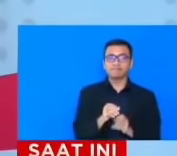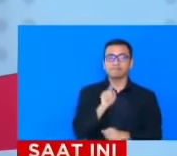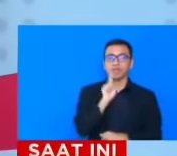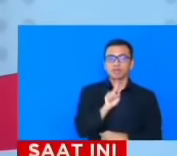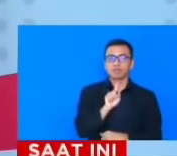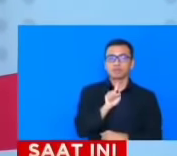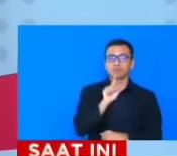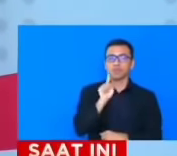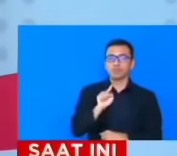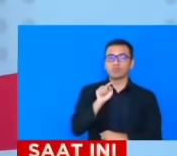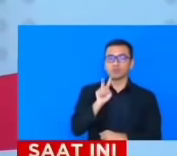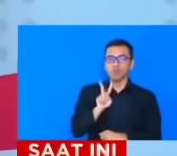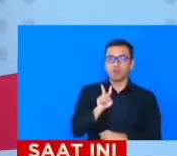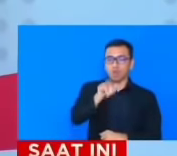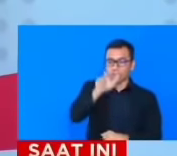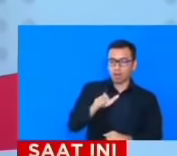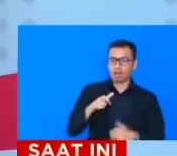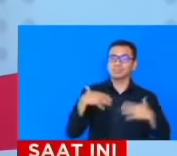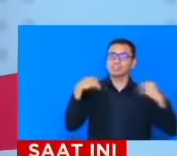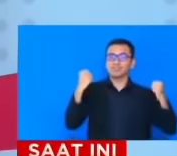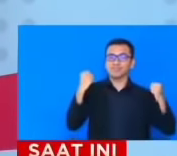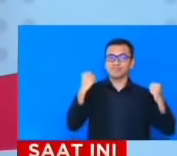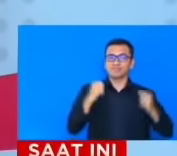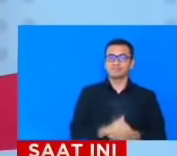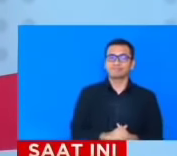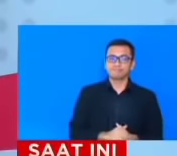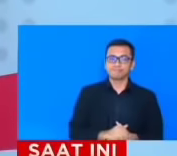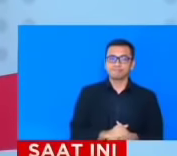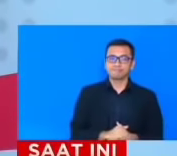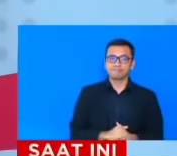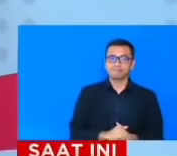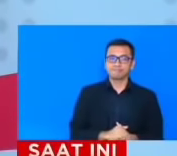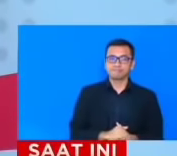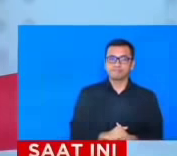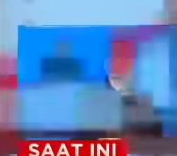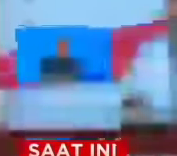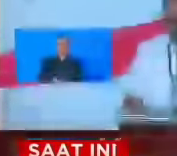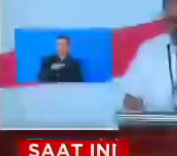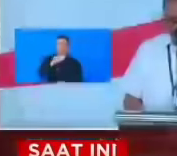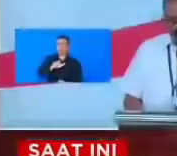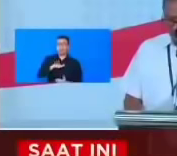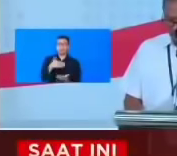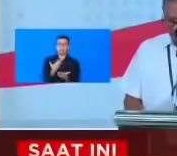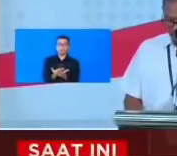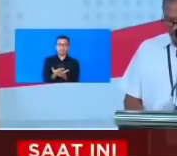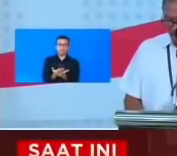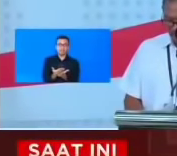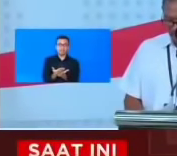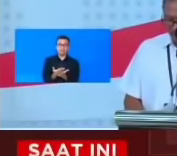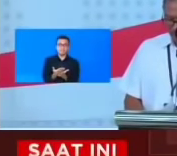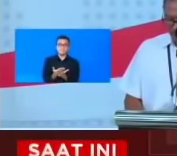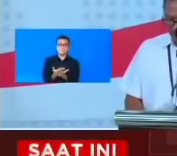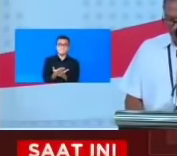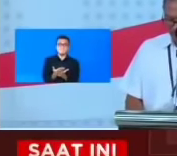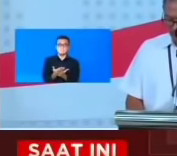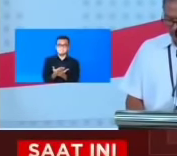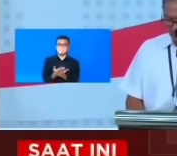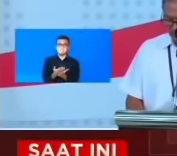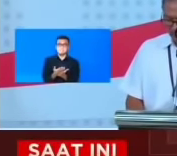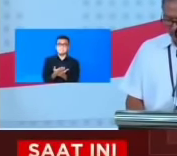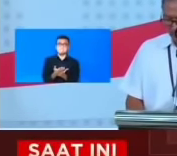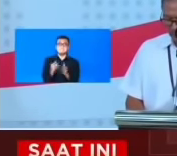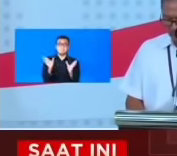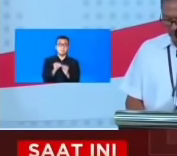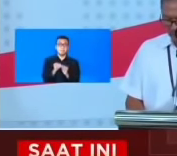112 pasien. Ada laporan kematian dari pasien konfirmasi positif